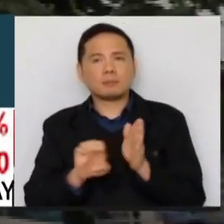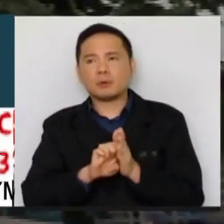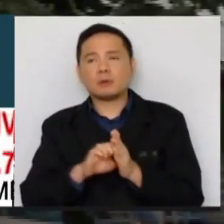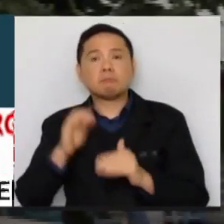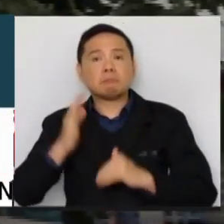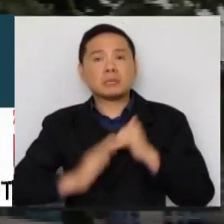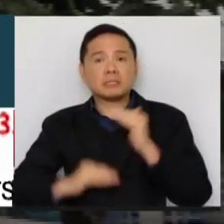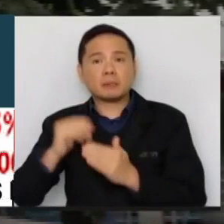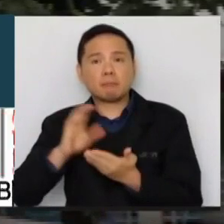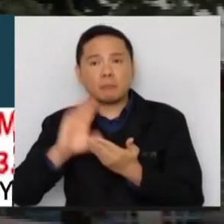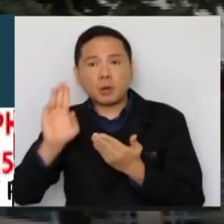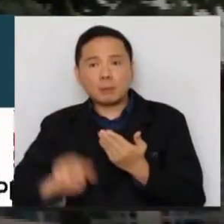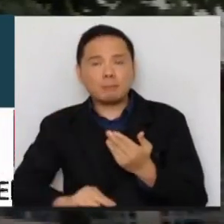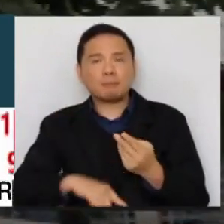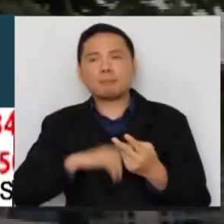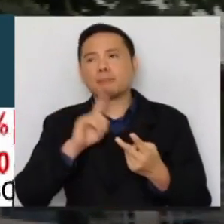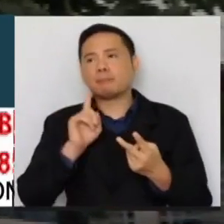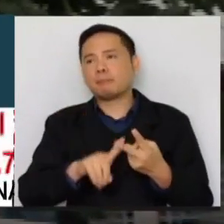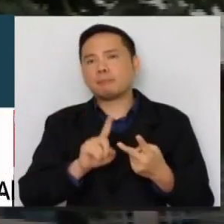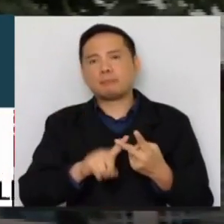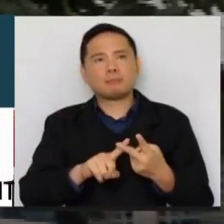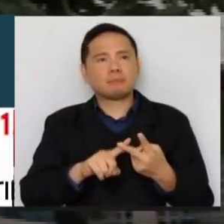may pagawain.